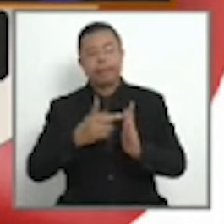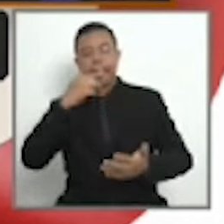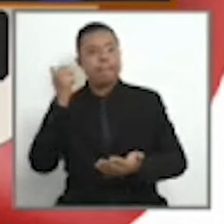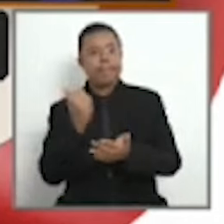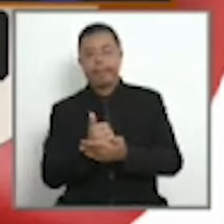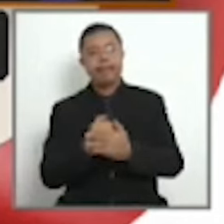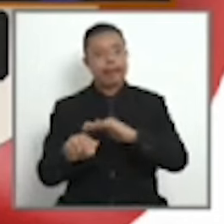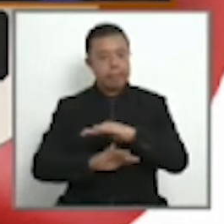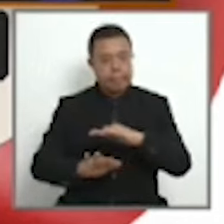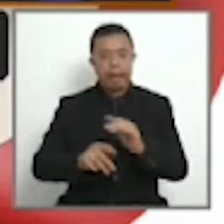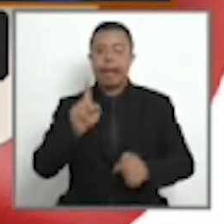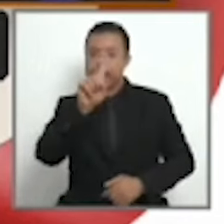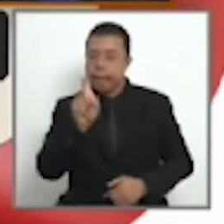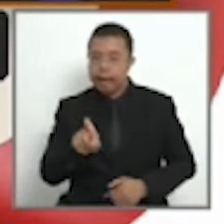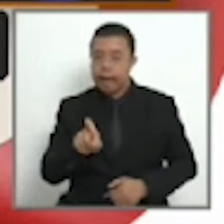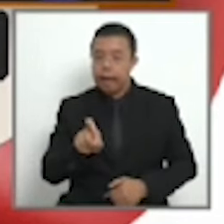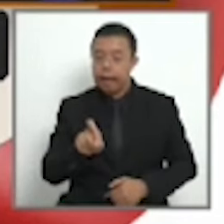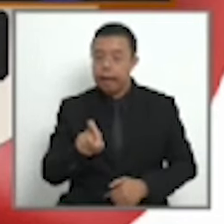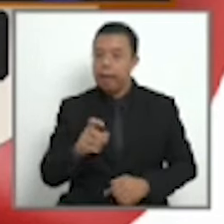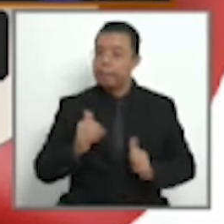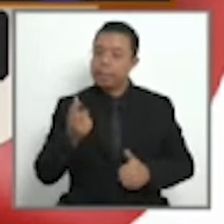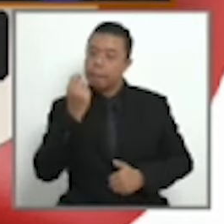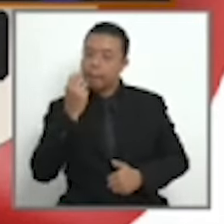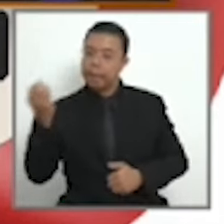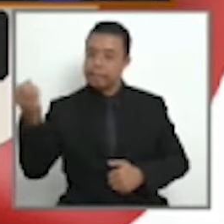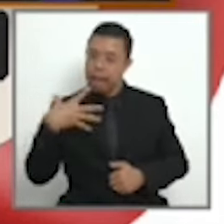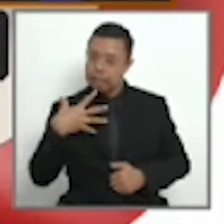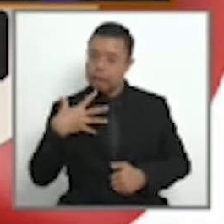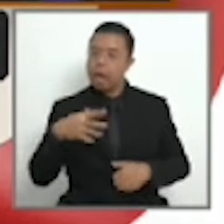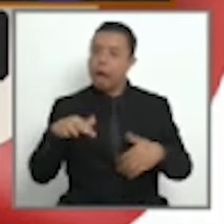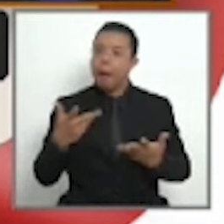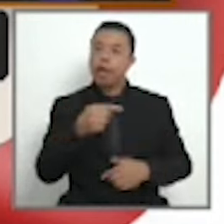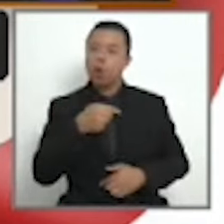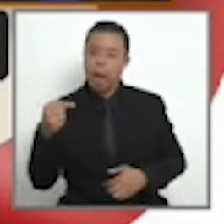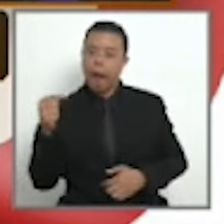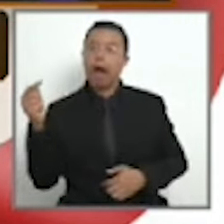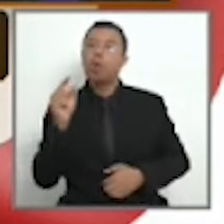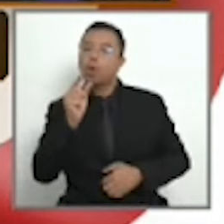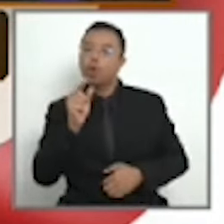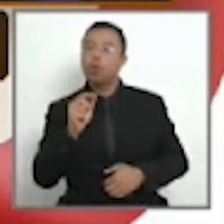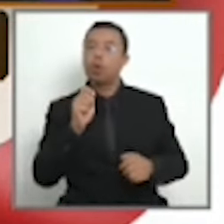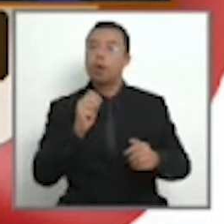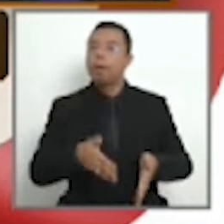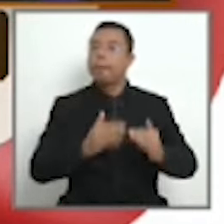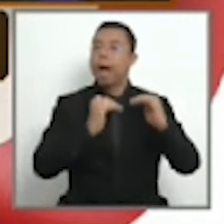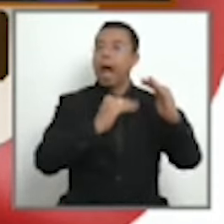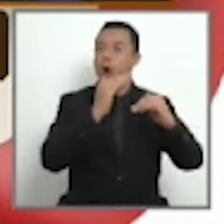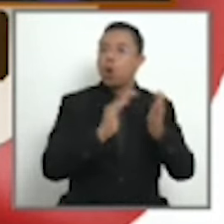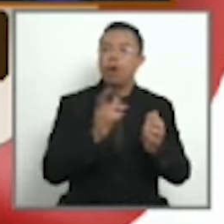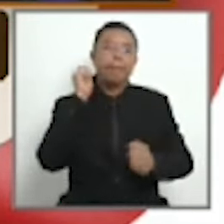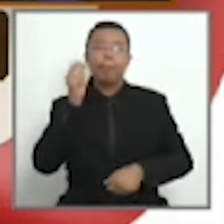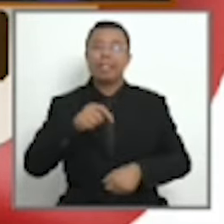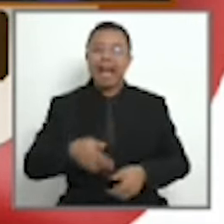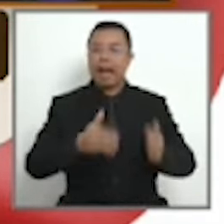mendasar pertanyaannya Pak Bisakah bapak Jelaskan apa yang kurang dalam pemberdayaan dan perlindungan perempuan